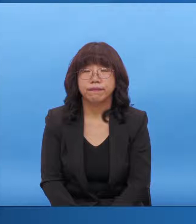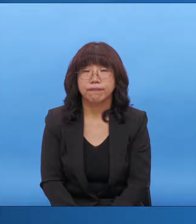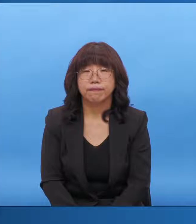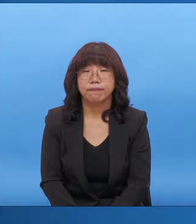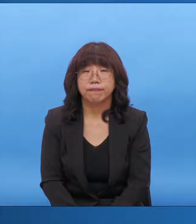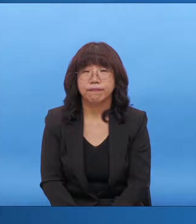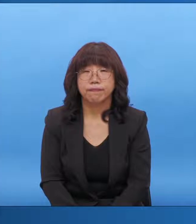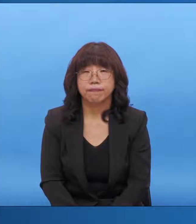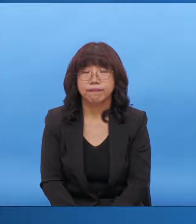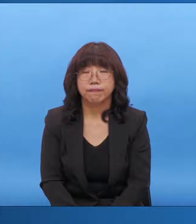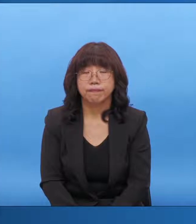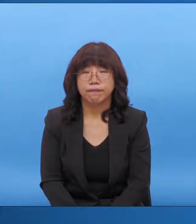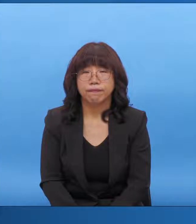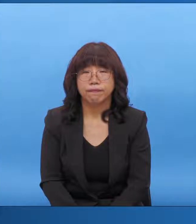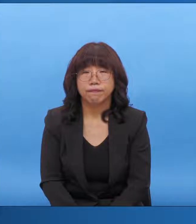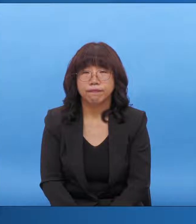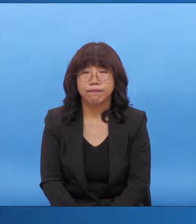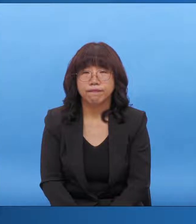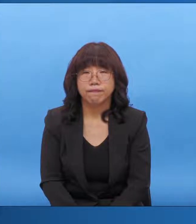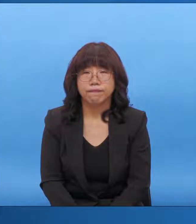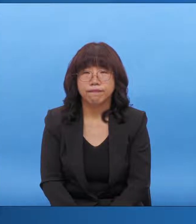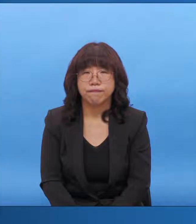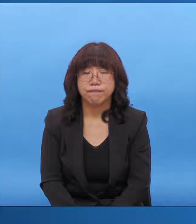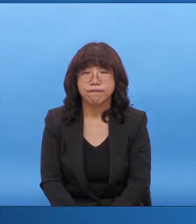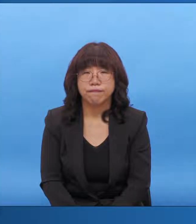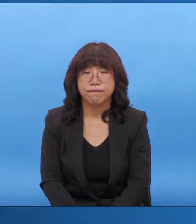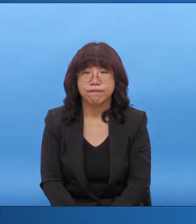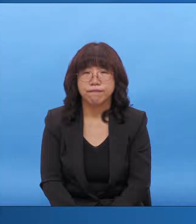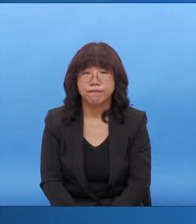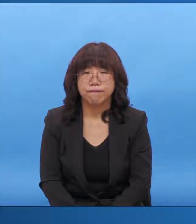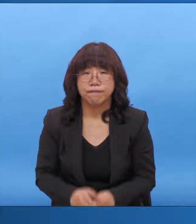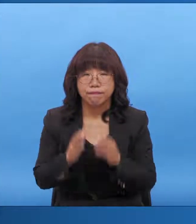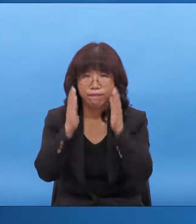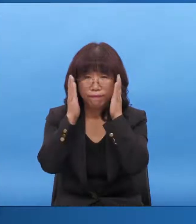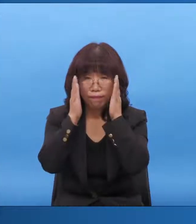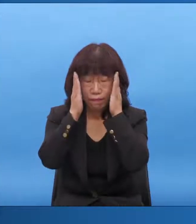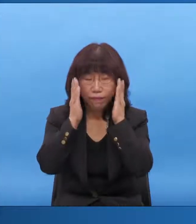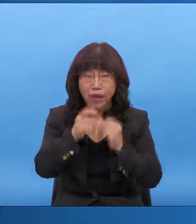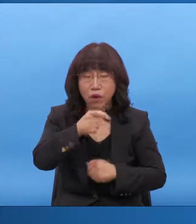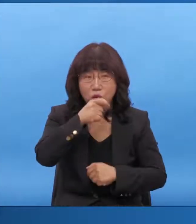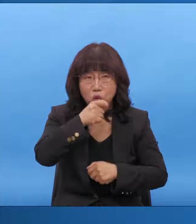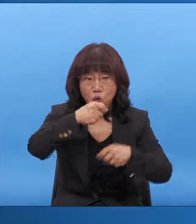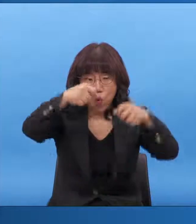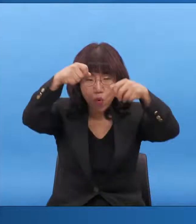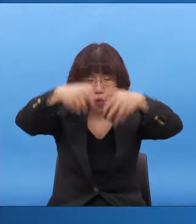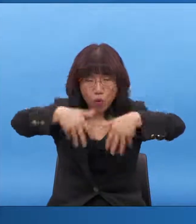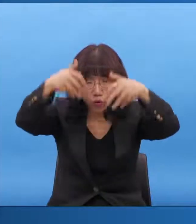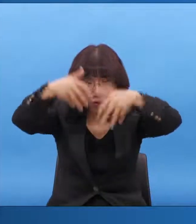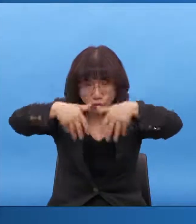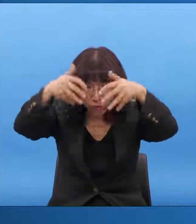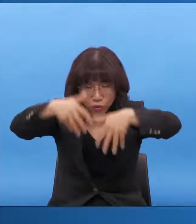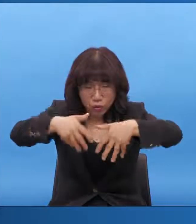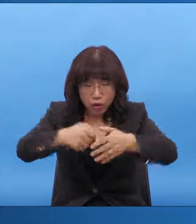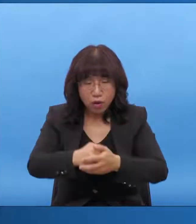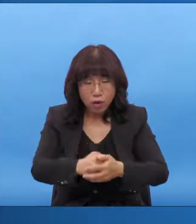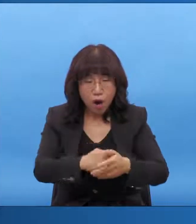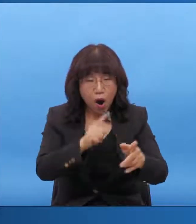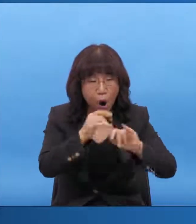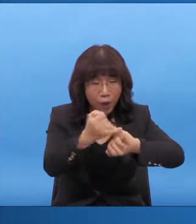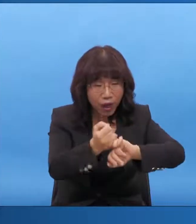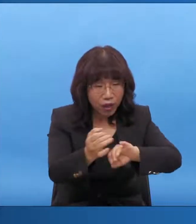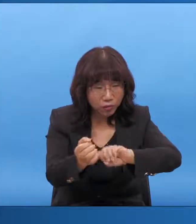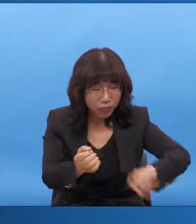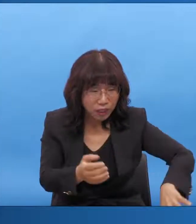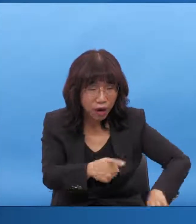이 홍수는 언약 없는 사람에게는 재앙이었습니다마는 언약 있는 노아에게는